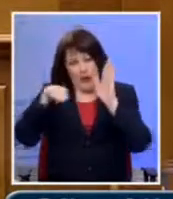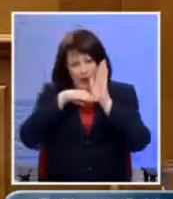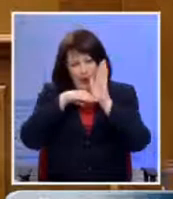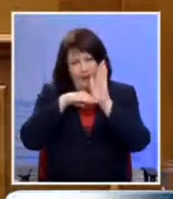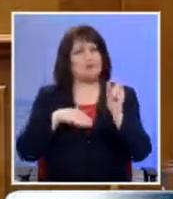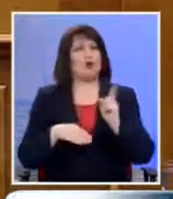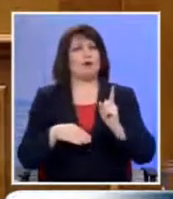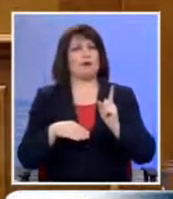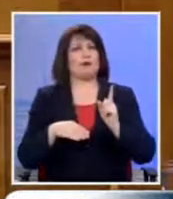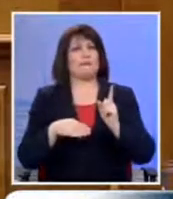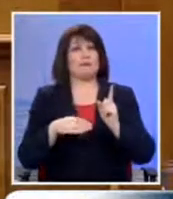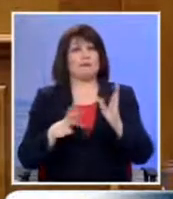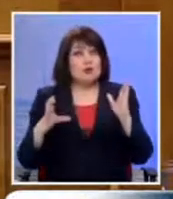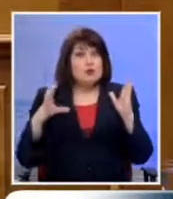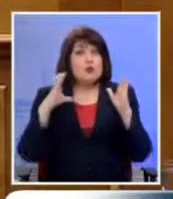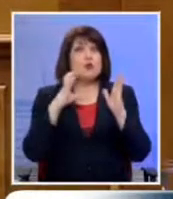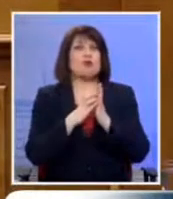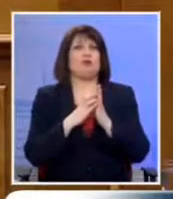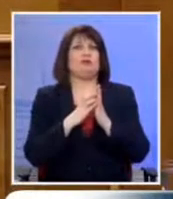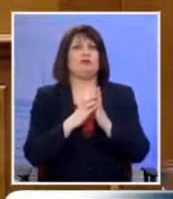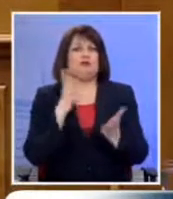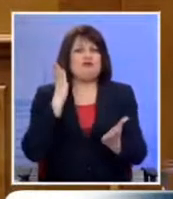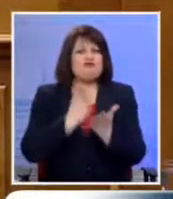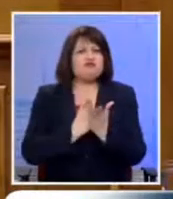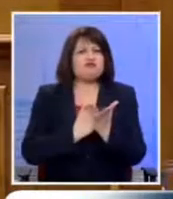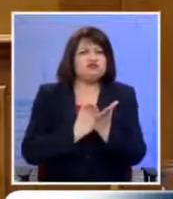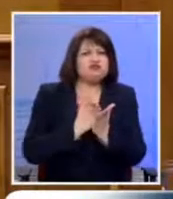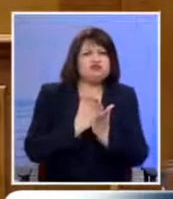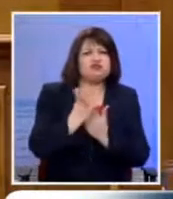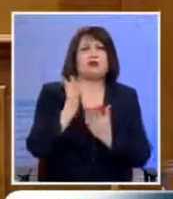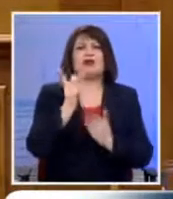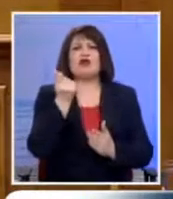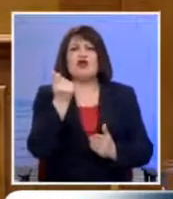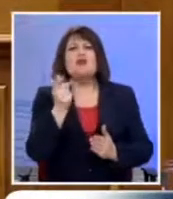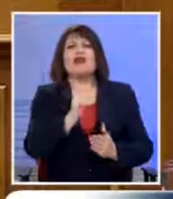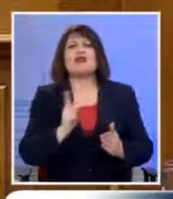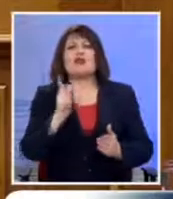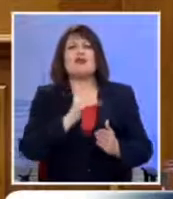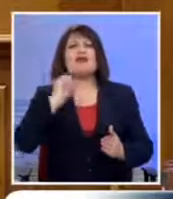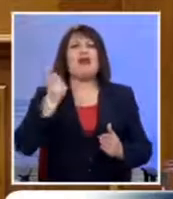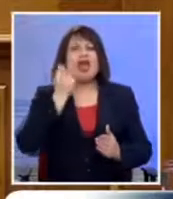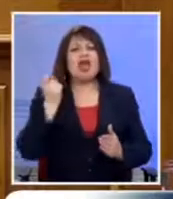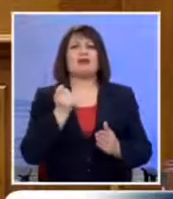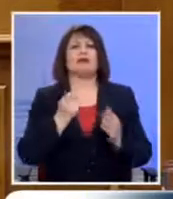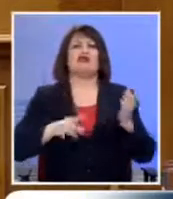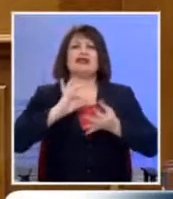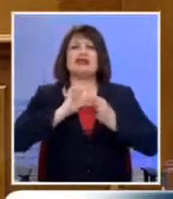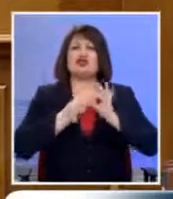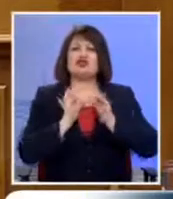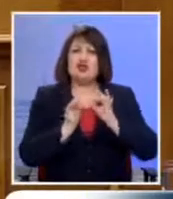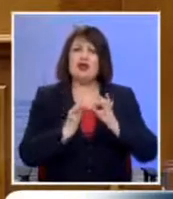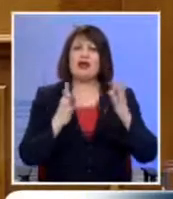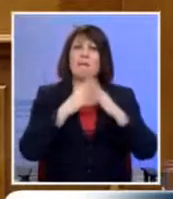μια τομή που αυλακώνει την κοινωνία, την οικονομία, το έθνος, την ιστορία της